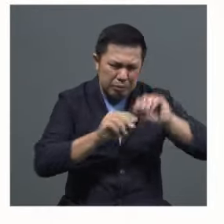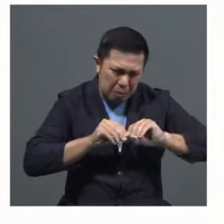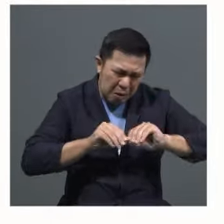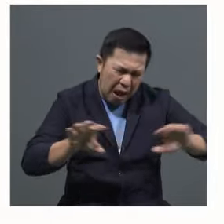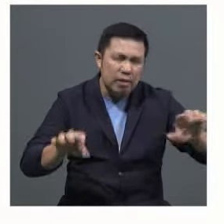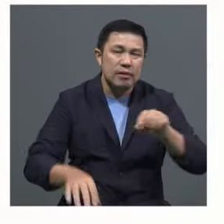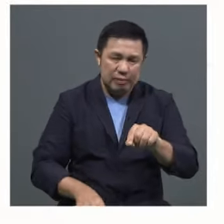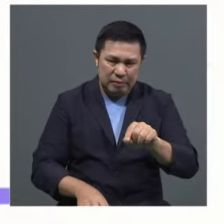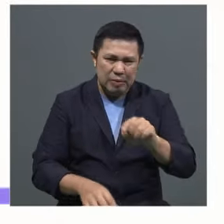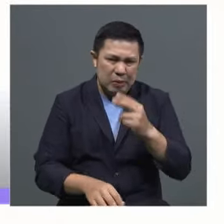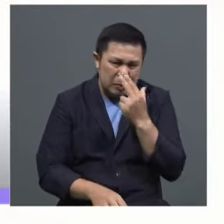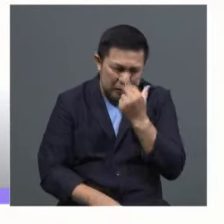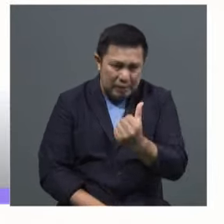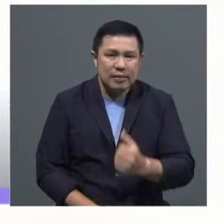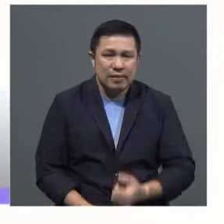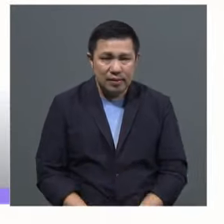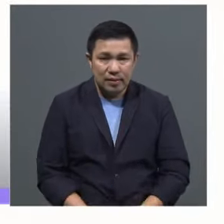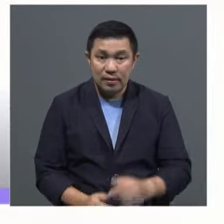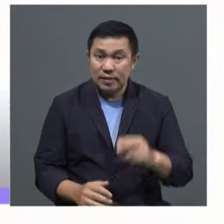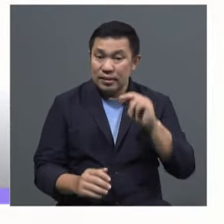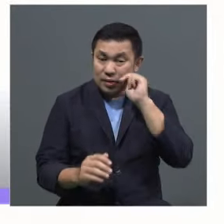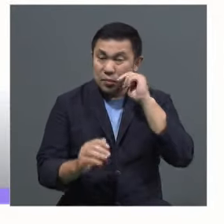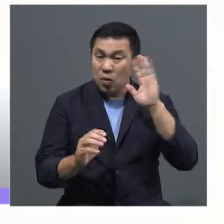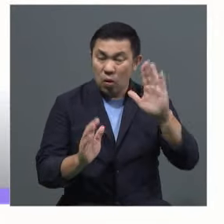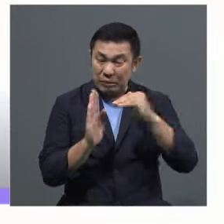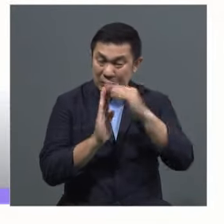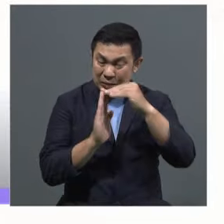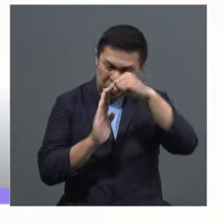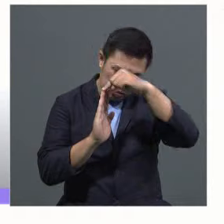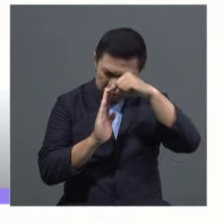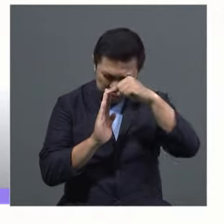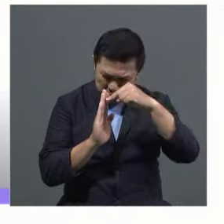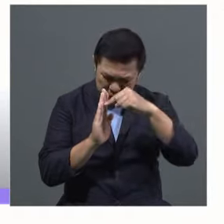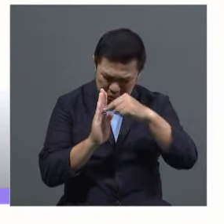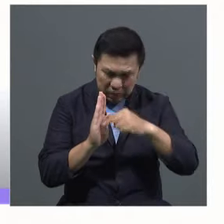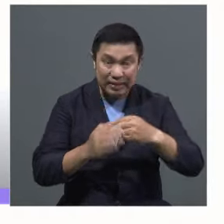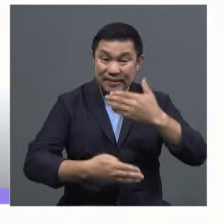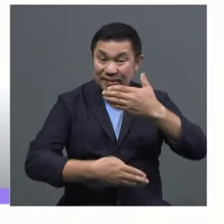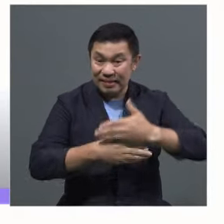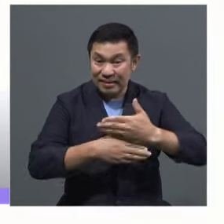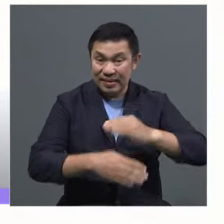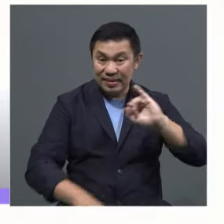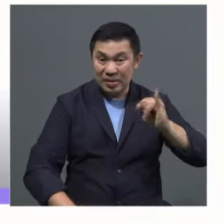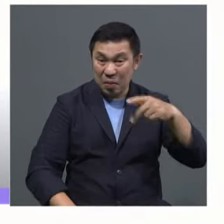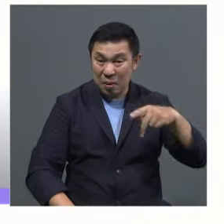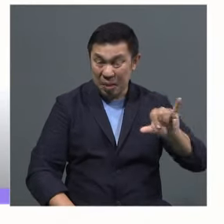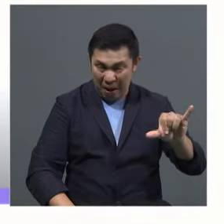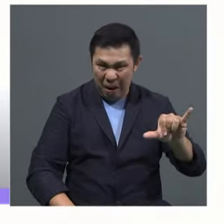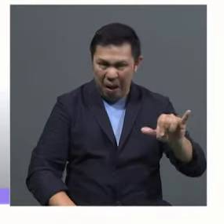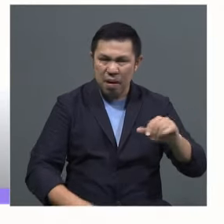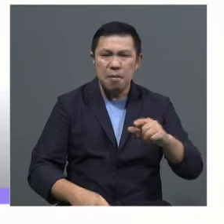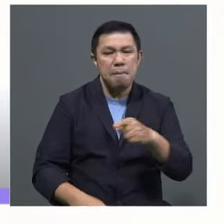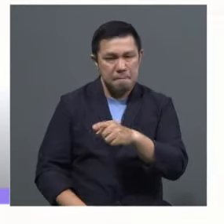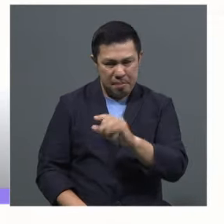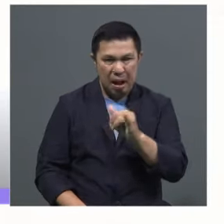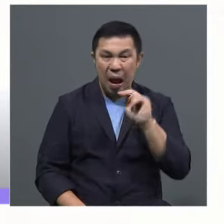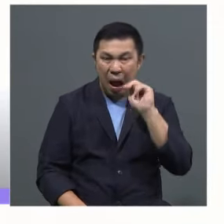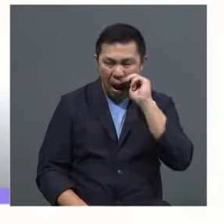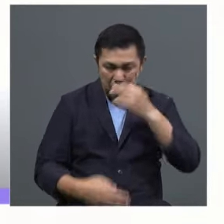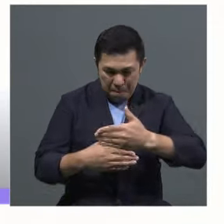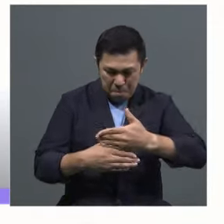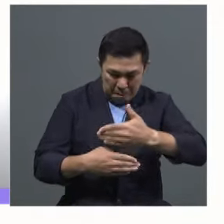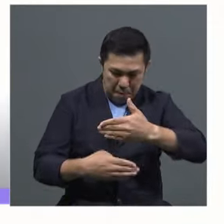หากระดับน้ำในภาคเหนือนะคะเพิ่มสูงขึ้นแล้วก็ไหลลงมาที่เขื่อนเจ้าพระยาเพิ่มมากขึ้นนะคะก็จะทำให้มีการระบายน้ำไ